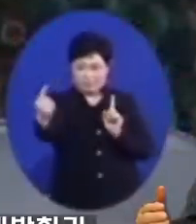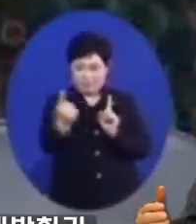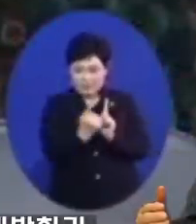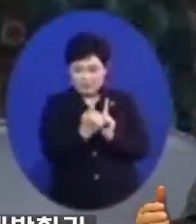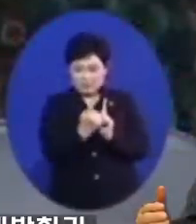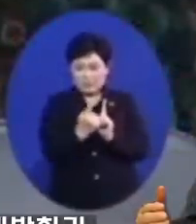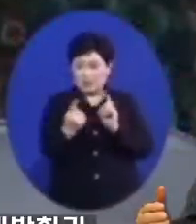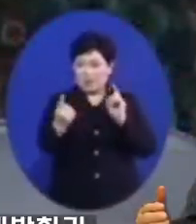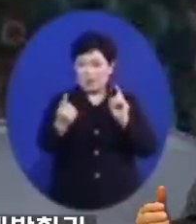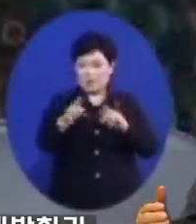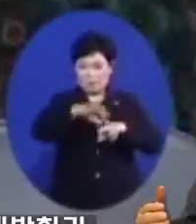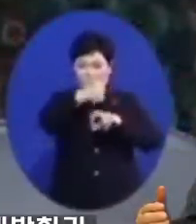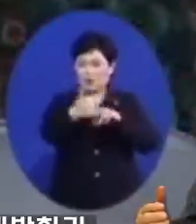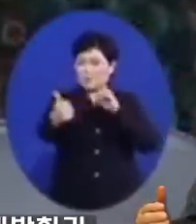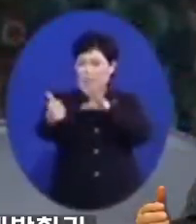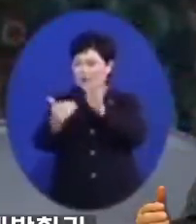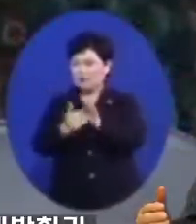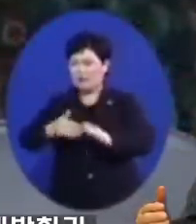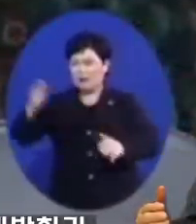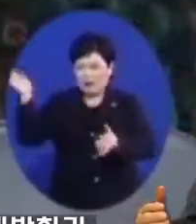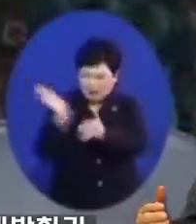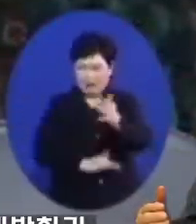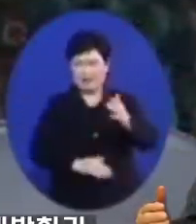하니까 무릎을 탁 치면서,